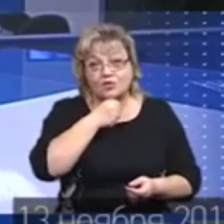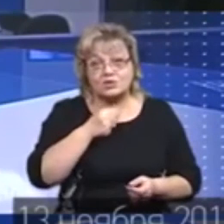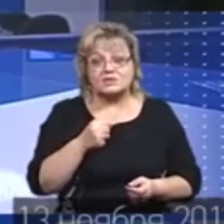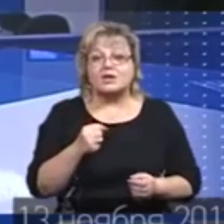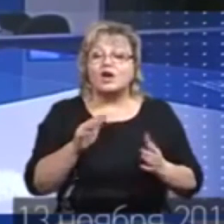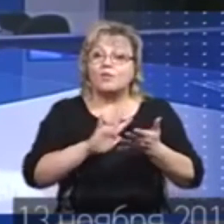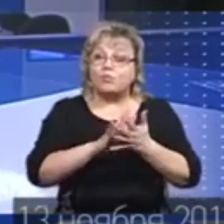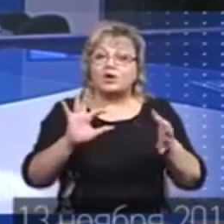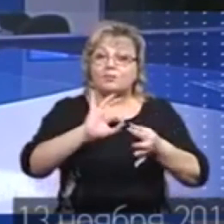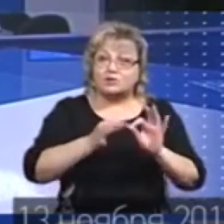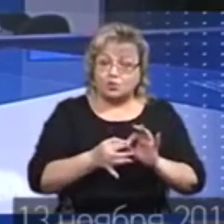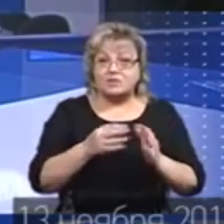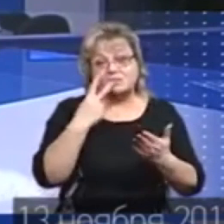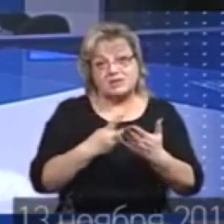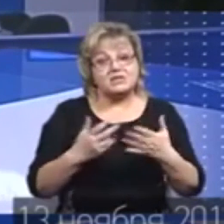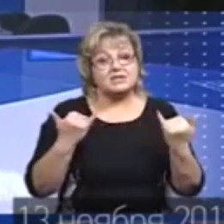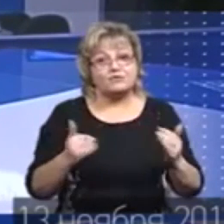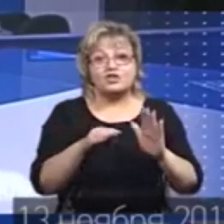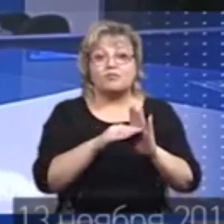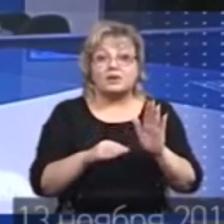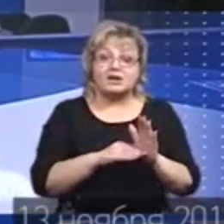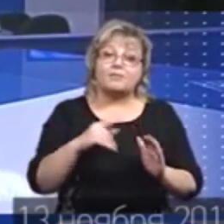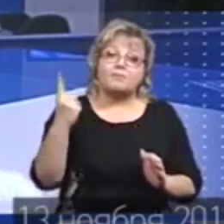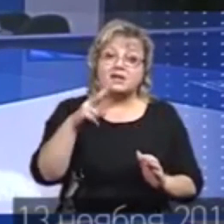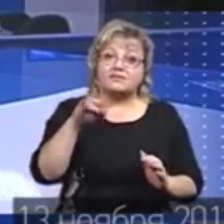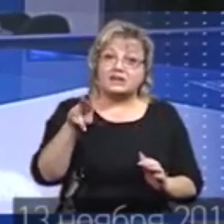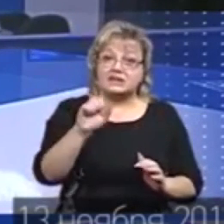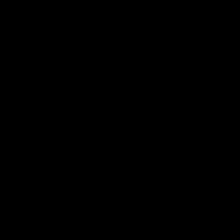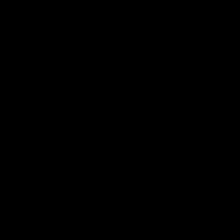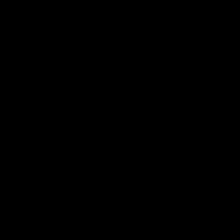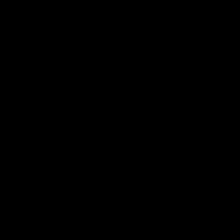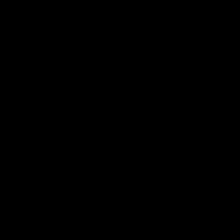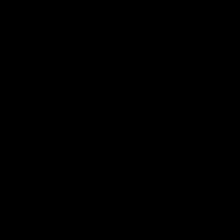от возраста. Более подробно об этом увлечении смотрите сегодня в программе «Первые лица на Дону».